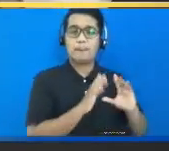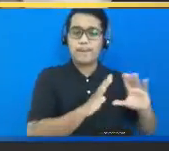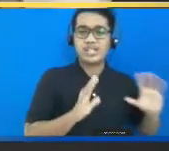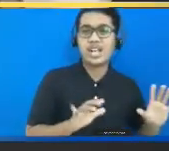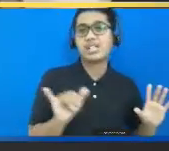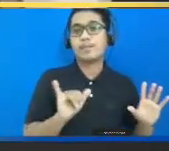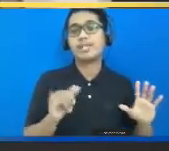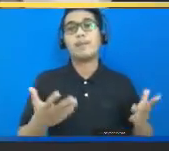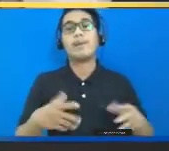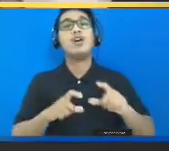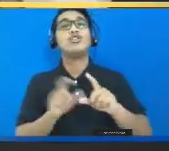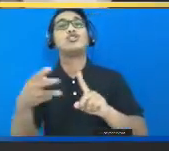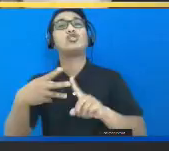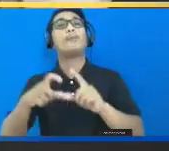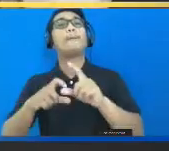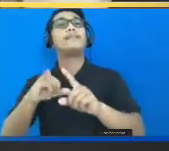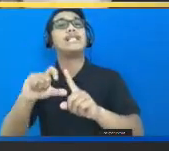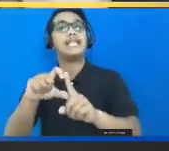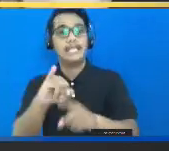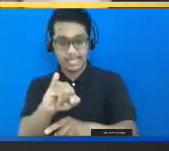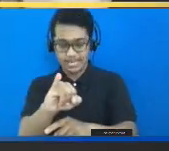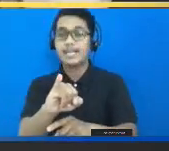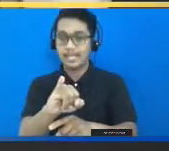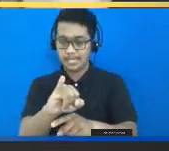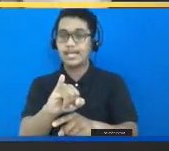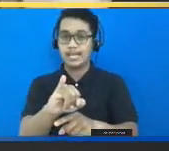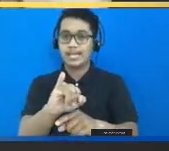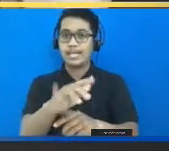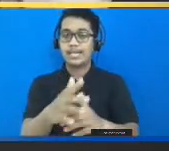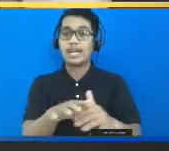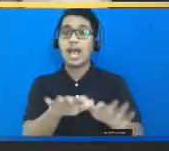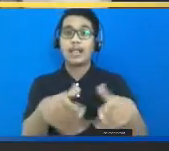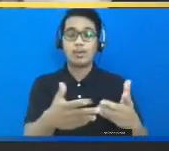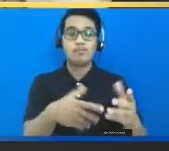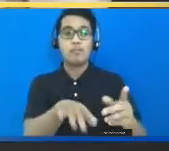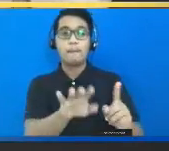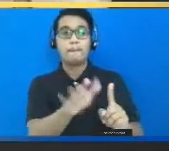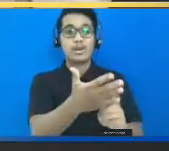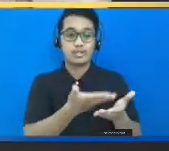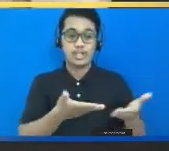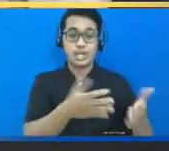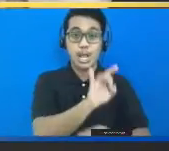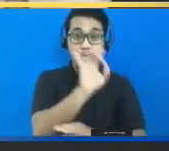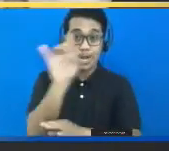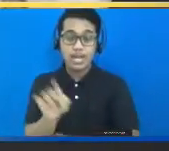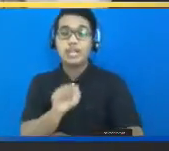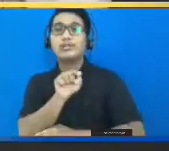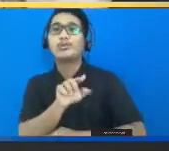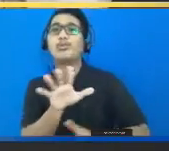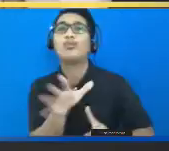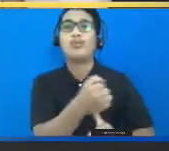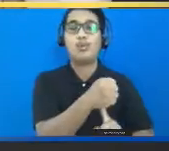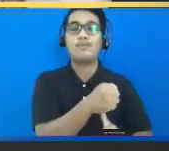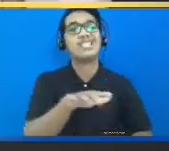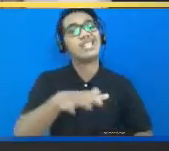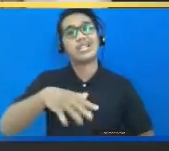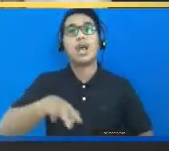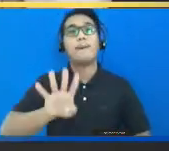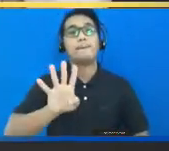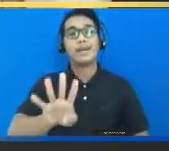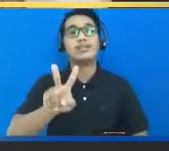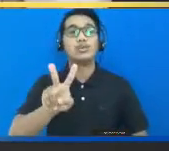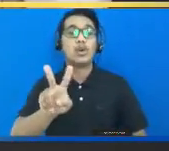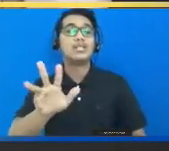subsidi gitu ya kemudian juga beberapa perkampungan sosial yang lainnya yaitu memang mencakup sekitar